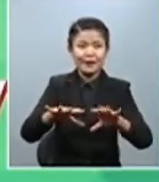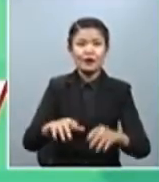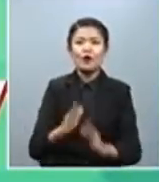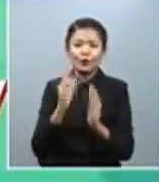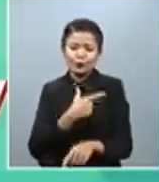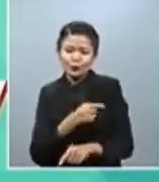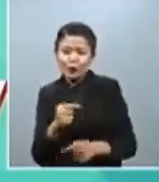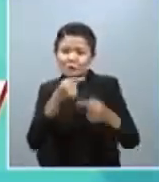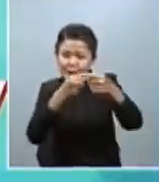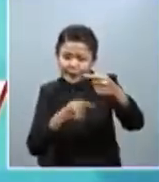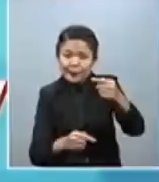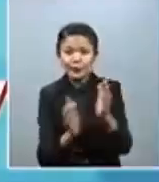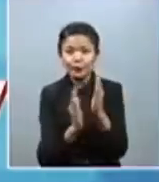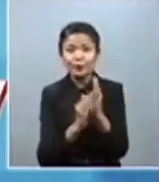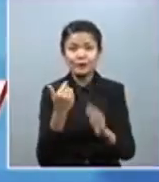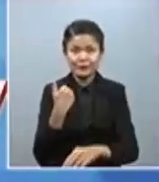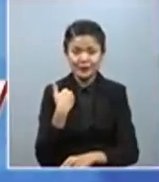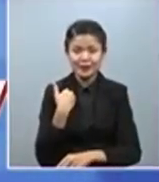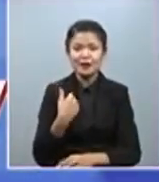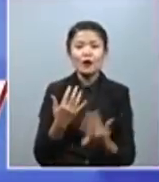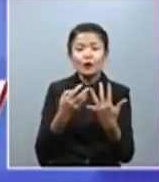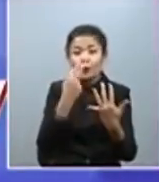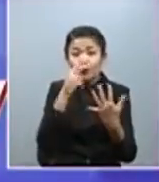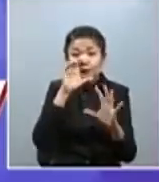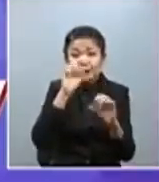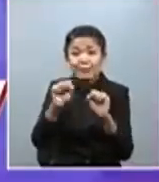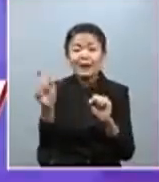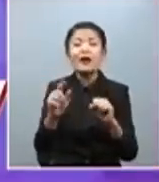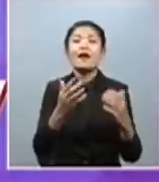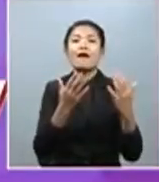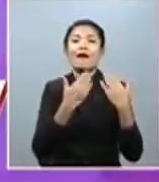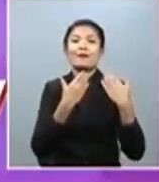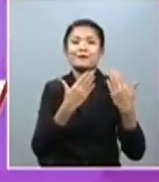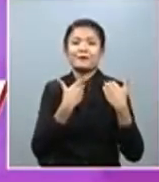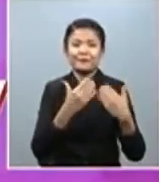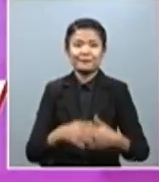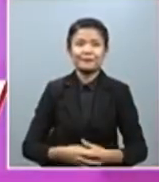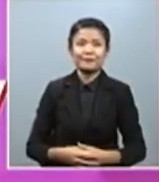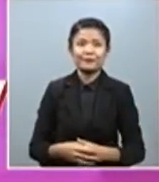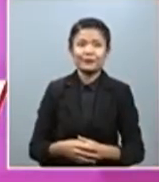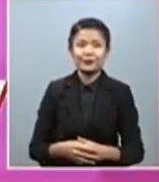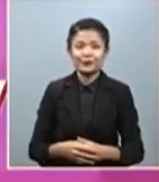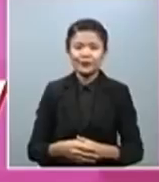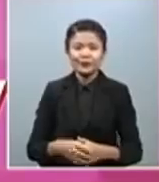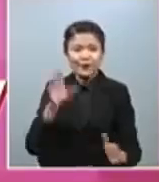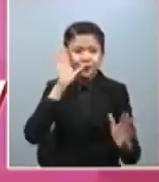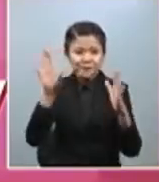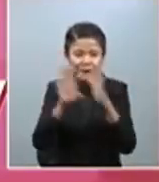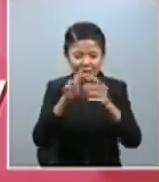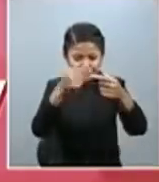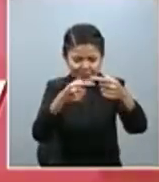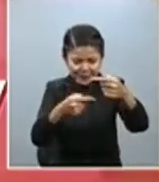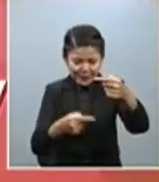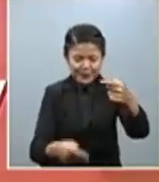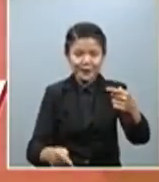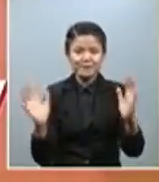ๆอย่างท่วมท้นโดยเฉพาะฉากที่หลายคนรอคอยกับฉากอาบน้ำที่วันออกอากาศในโลกโซเชียลต่างแชร์ภาพและคอมเมนต์ฉากดังกล่าวอย่